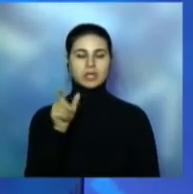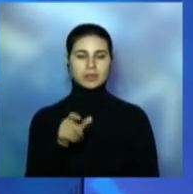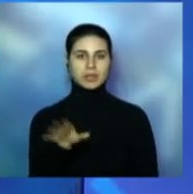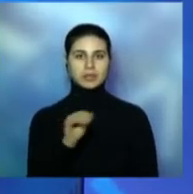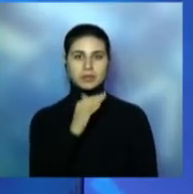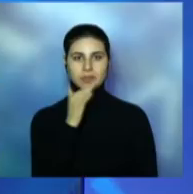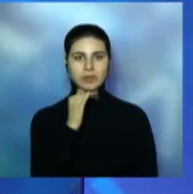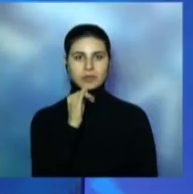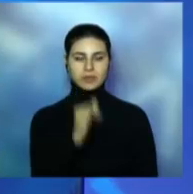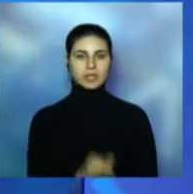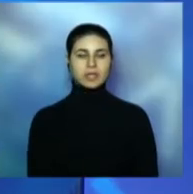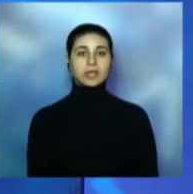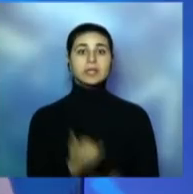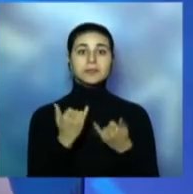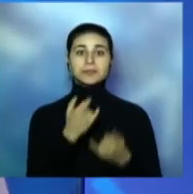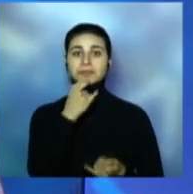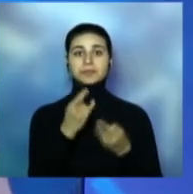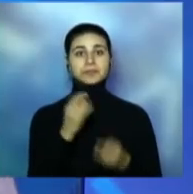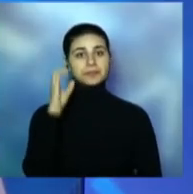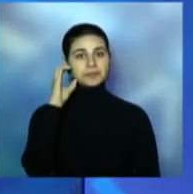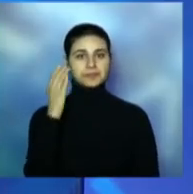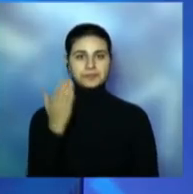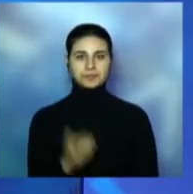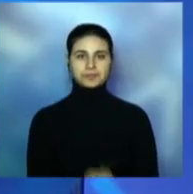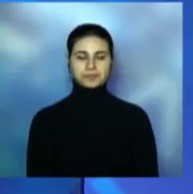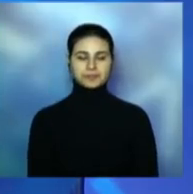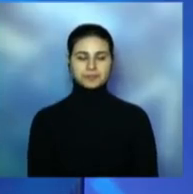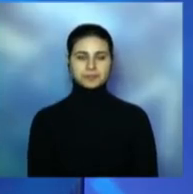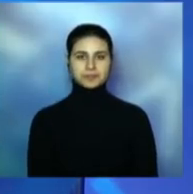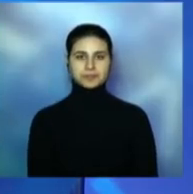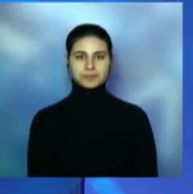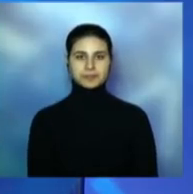რომ ყველაფერს თავი დავანებოთ, მაყურებელი გვერდება. დილამშვიდობისა, გისმენთ?